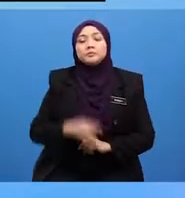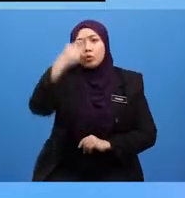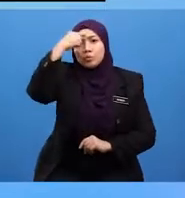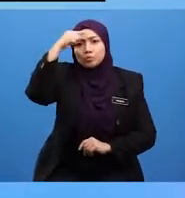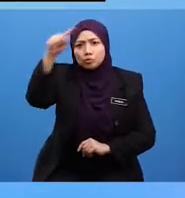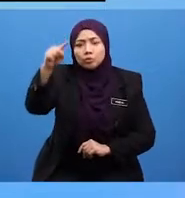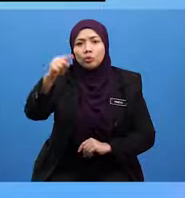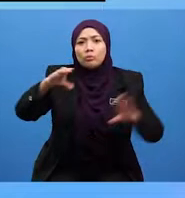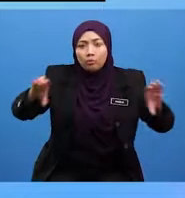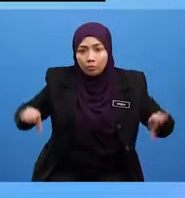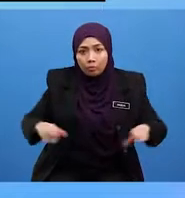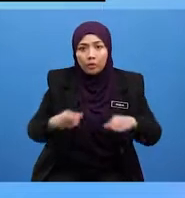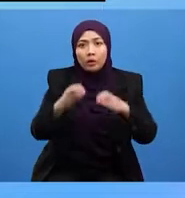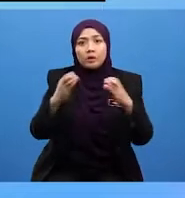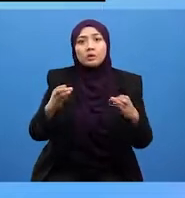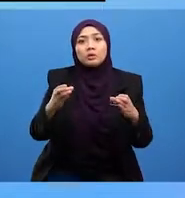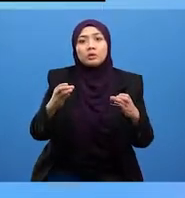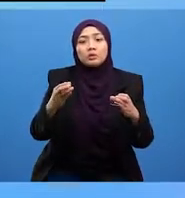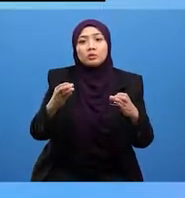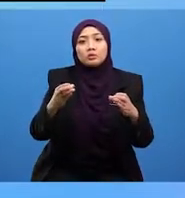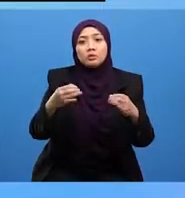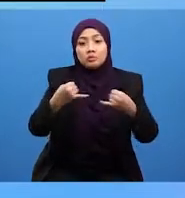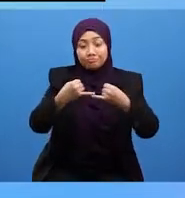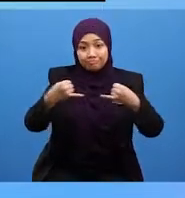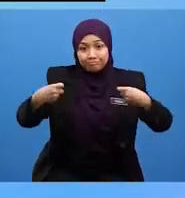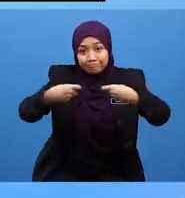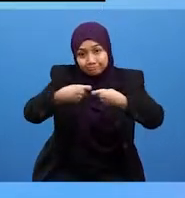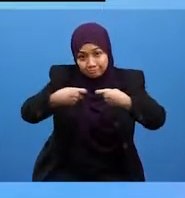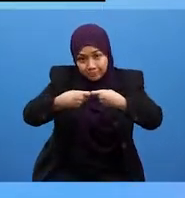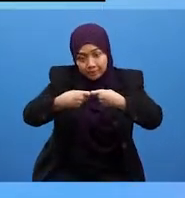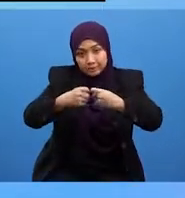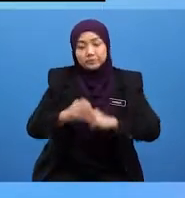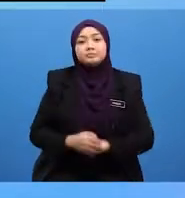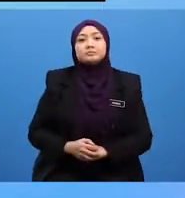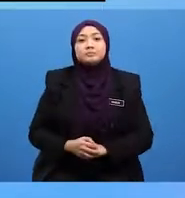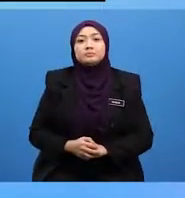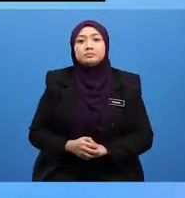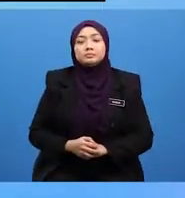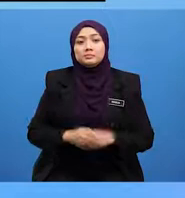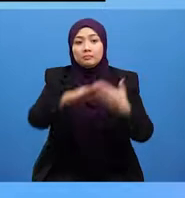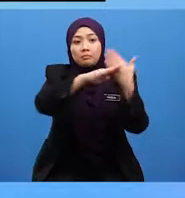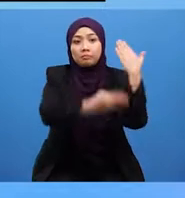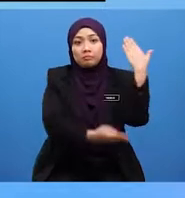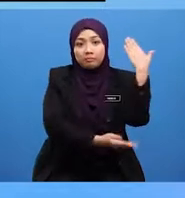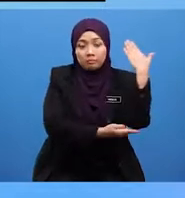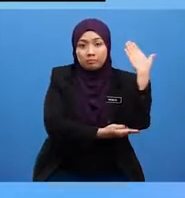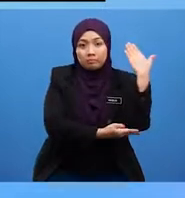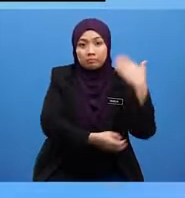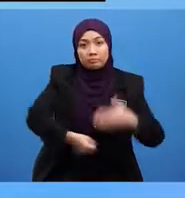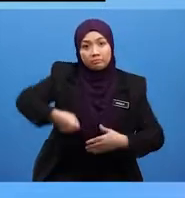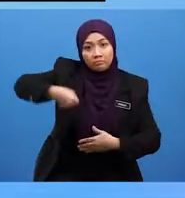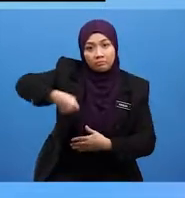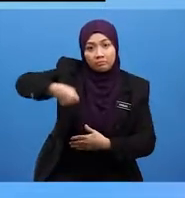untuk menghasilkan penebat wayar elektrik, baldi,